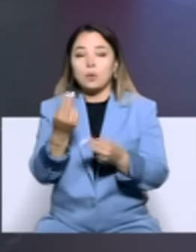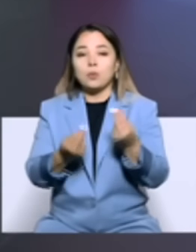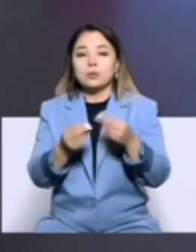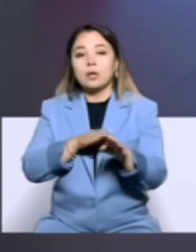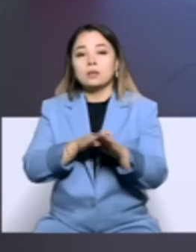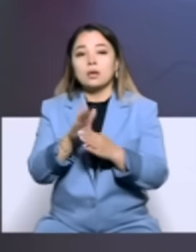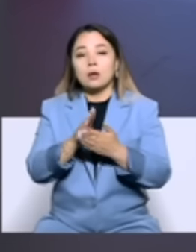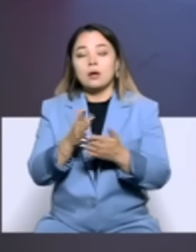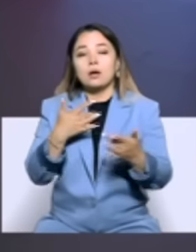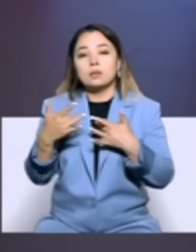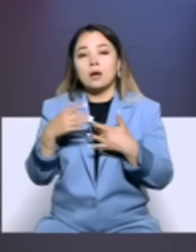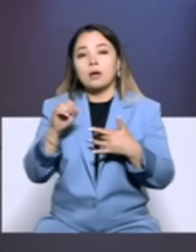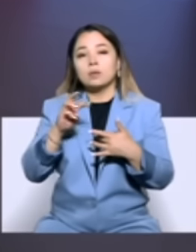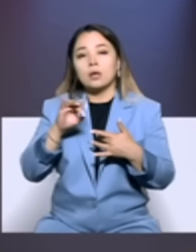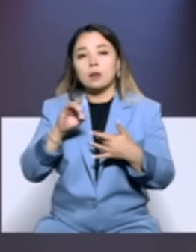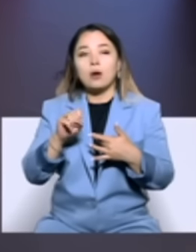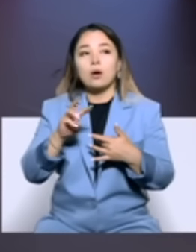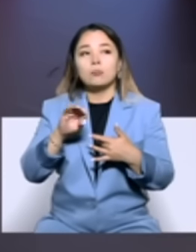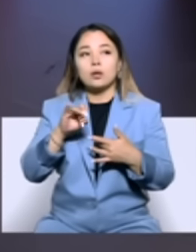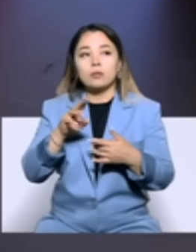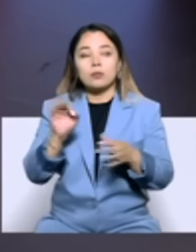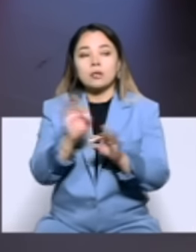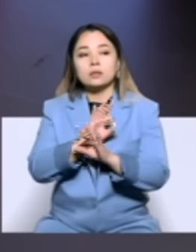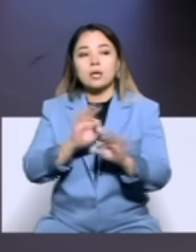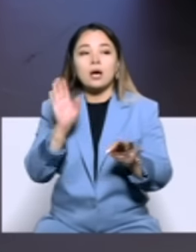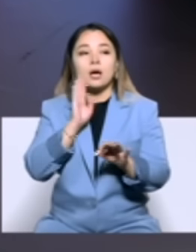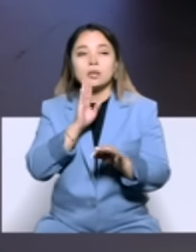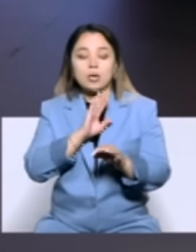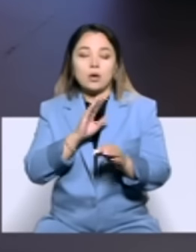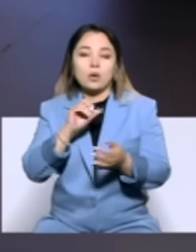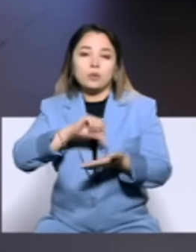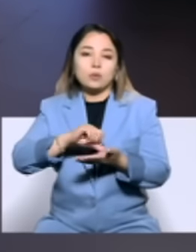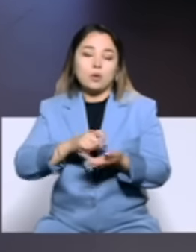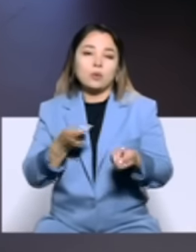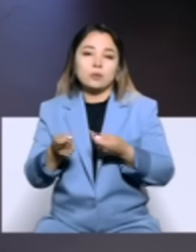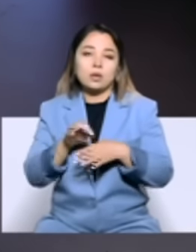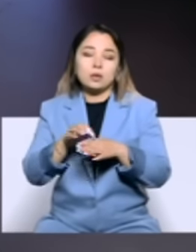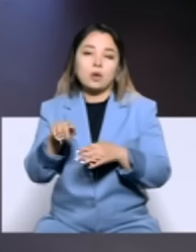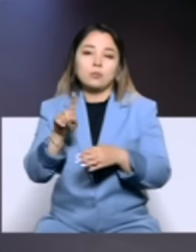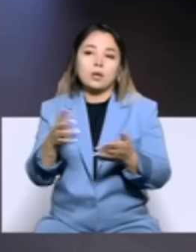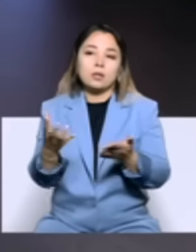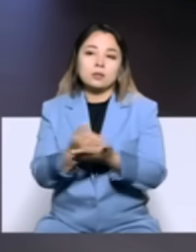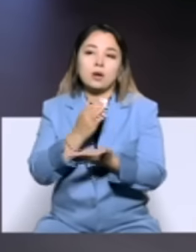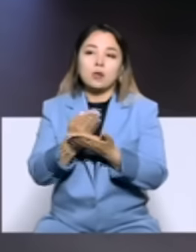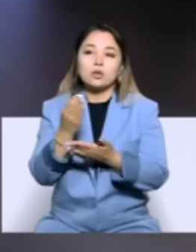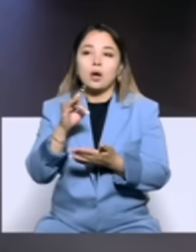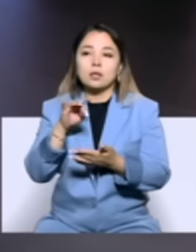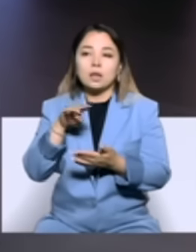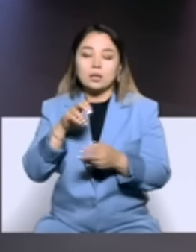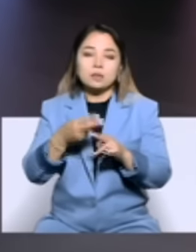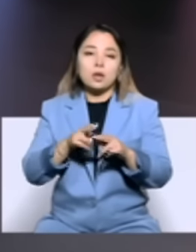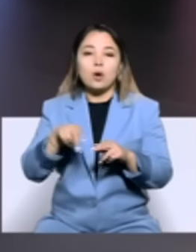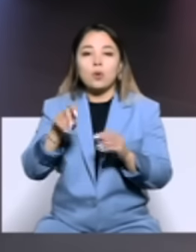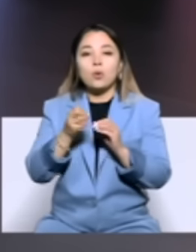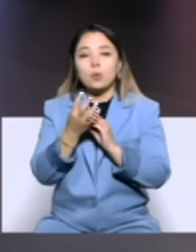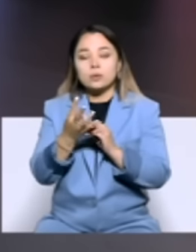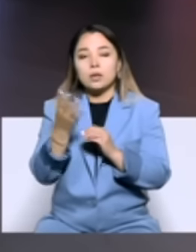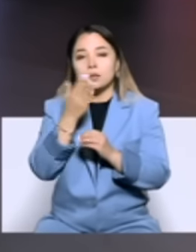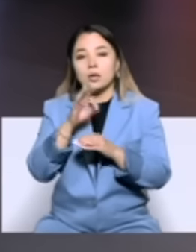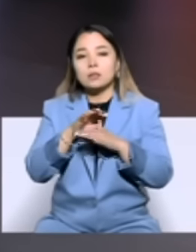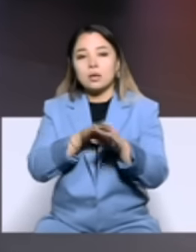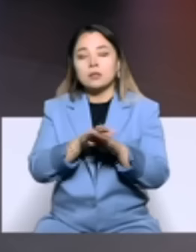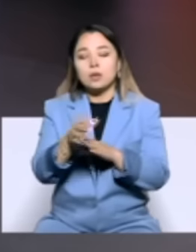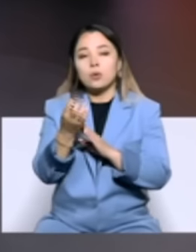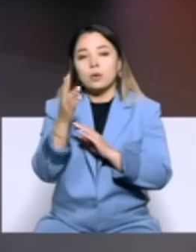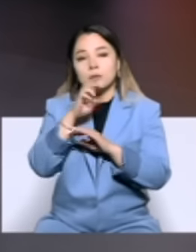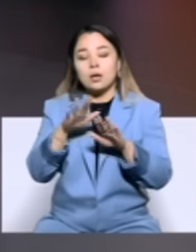ойнаған актриса Амира Омарова ең үздік әйел рөлі номинациясын жеңіп алды. Шортлистке 14 фильм енген екен.